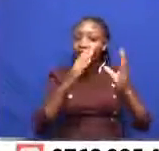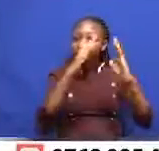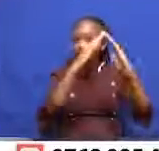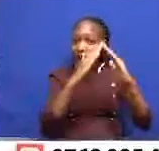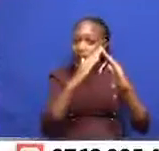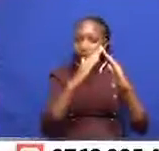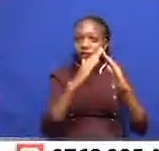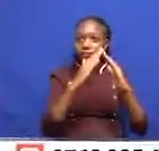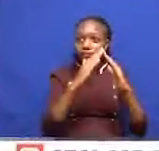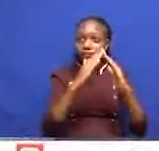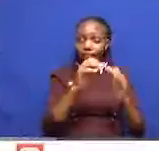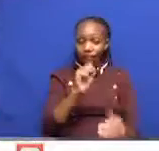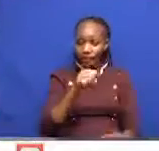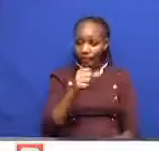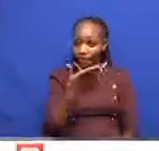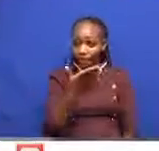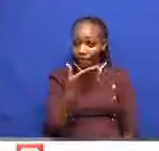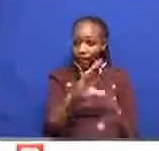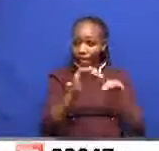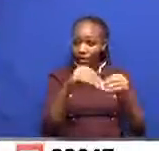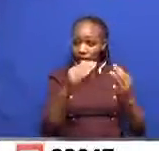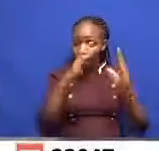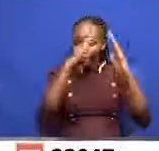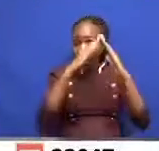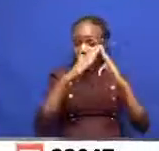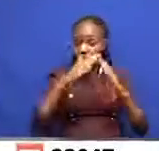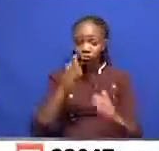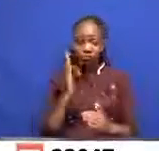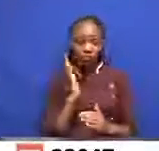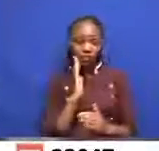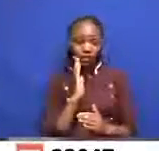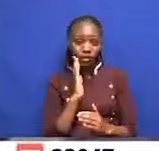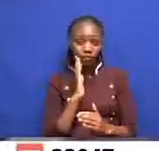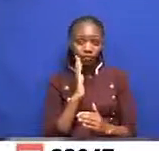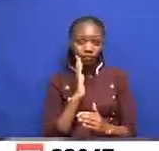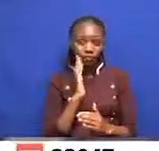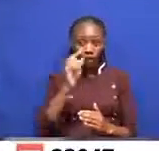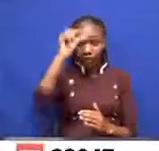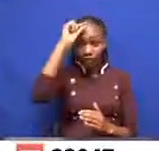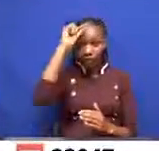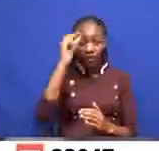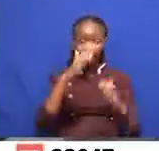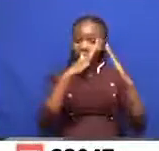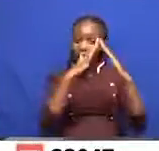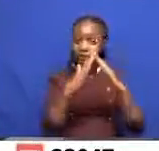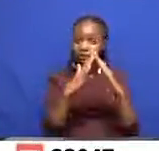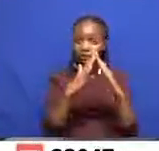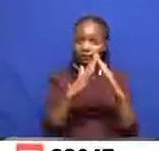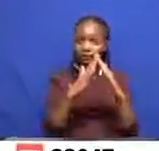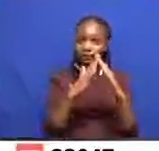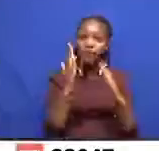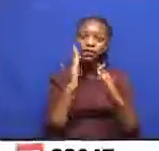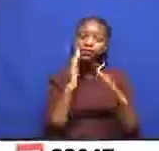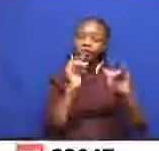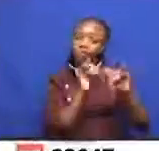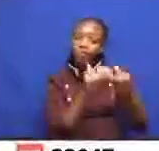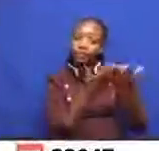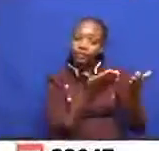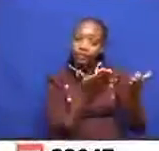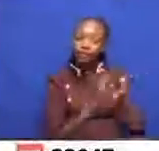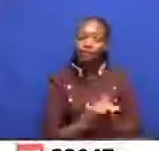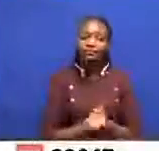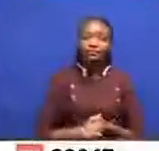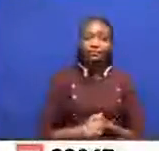wa housing hapa, kutafuta nyumba ya serikali sahihi mama awekwe. Kutoka kaunti